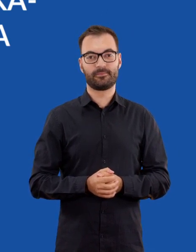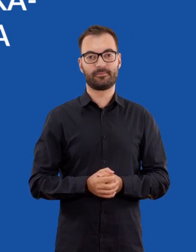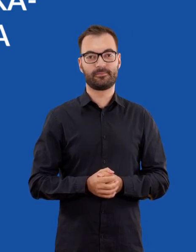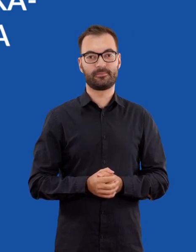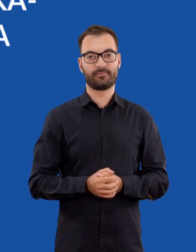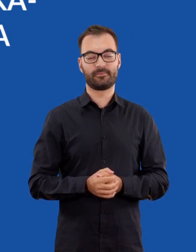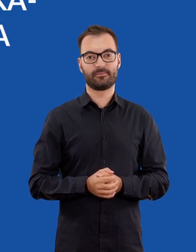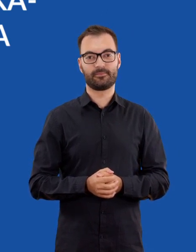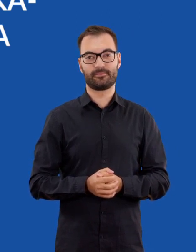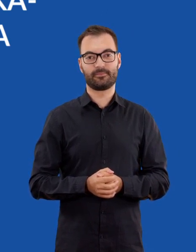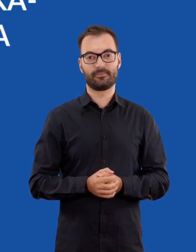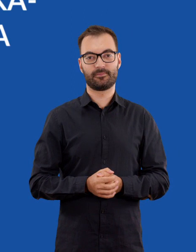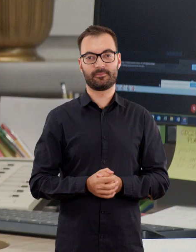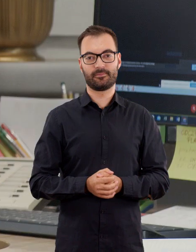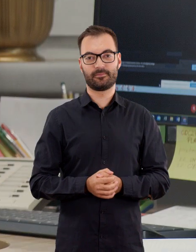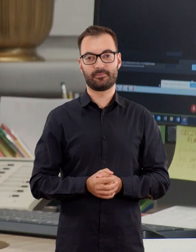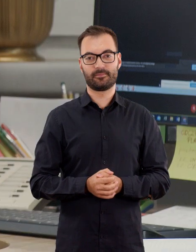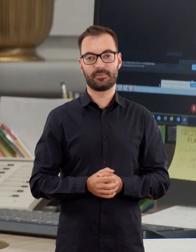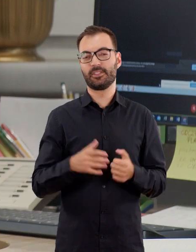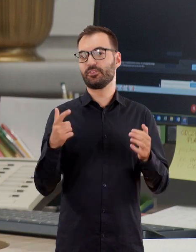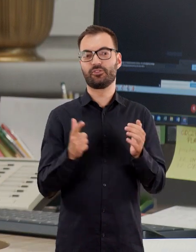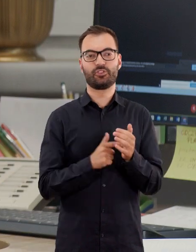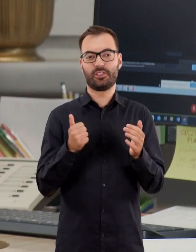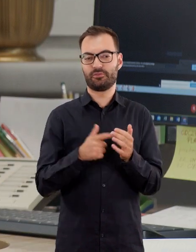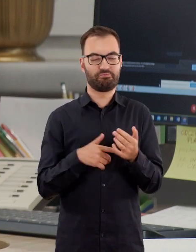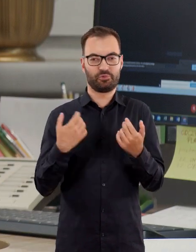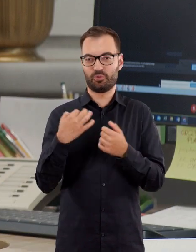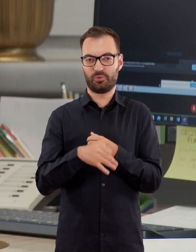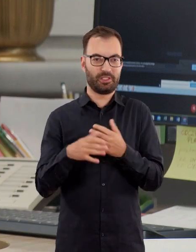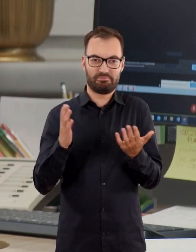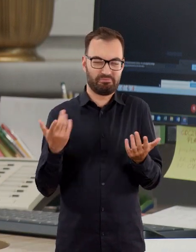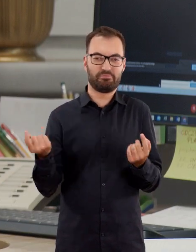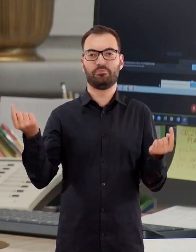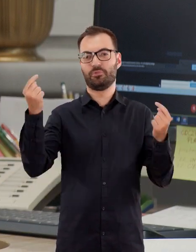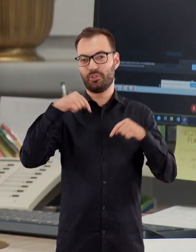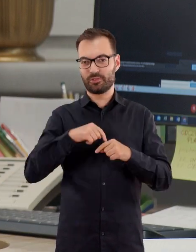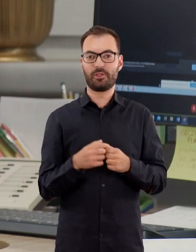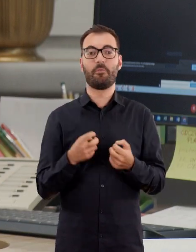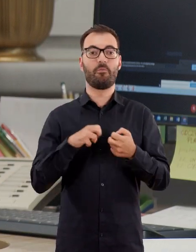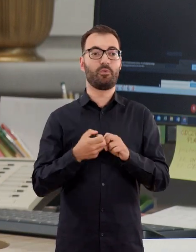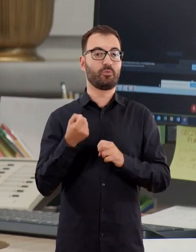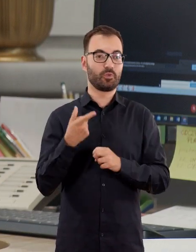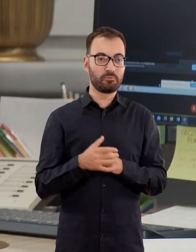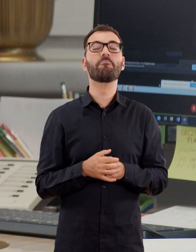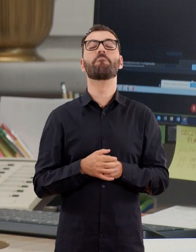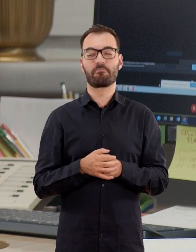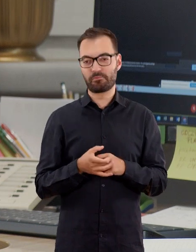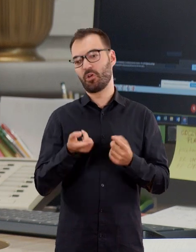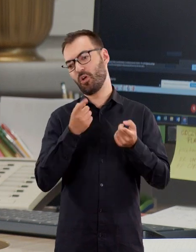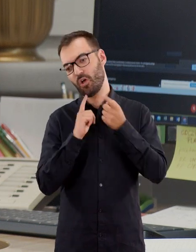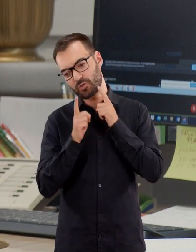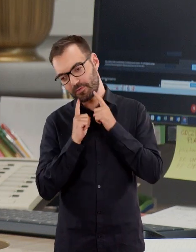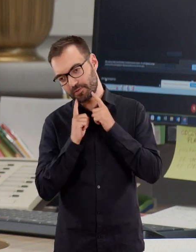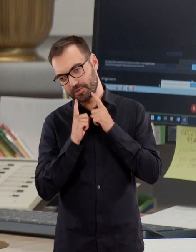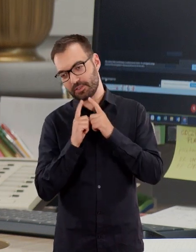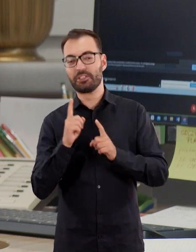niepełnosprawnościami na Wydziale Biologii UW. Bardzo często po prostu studenci przychodzą, są problemy,